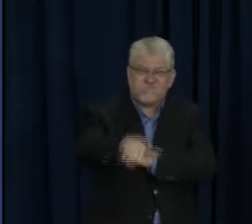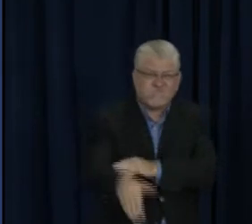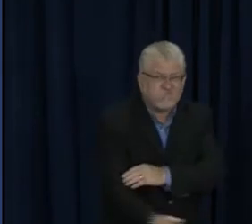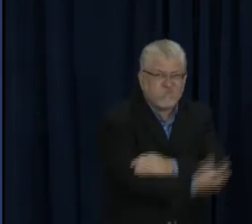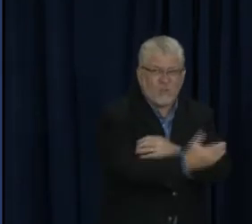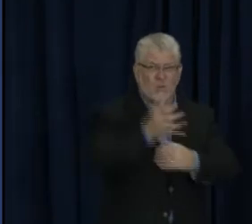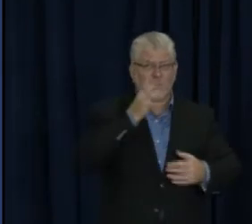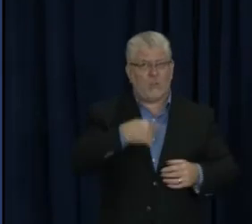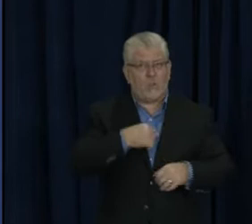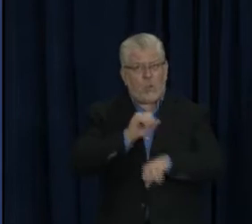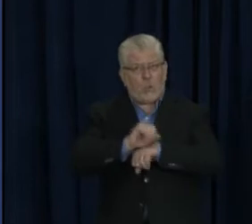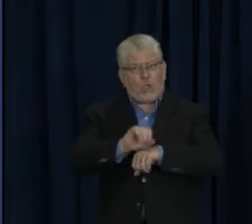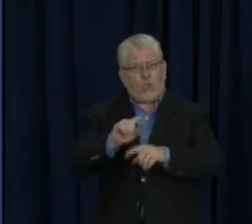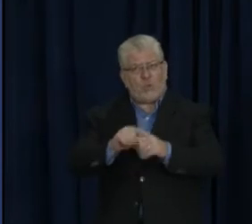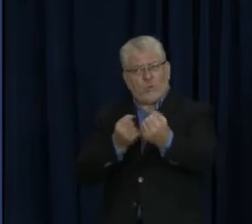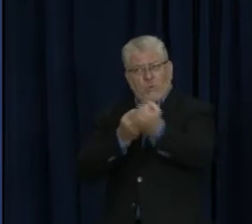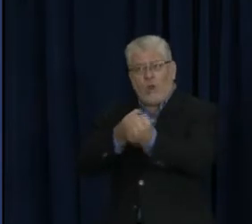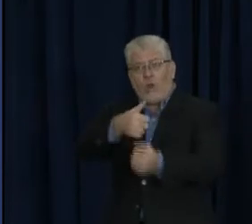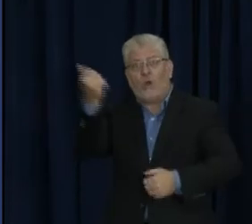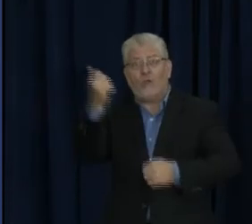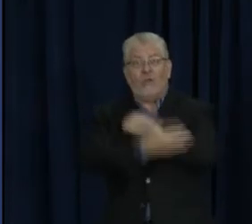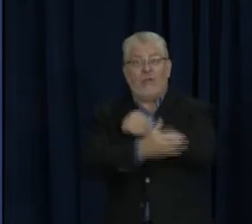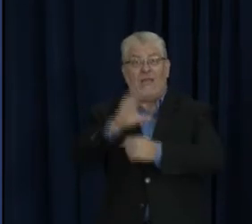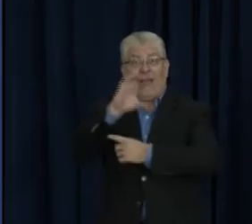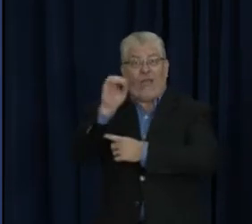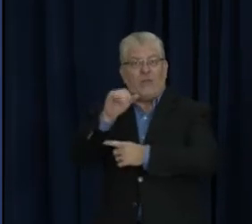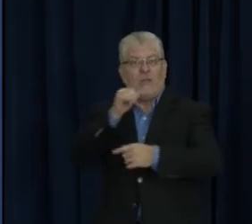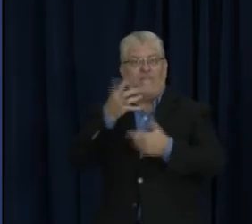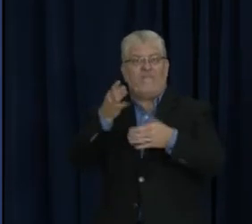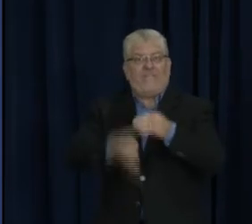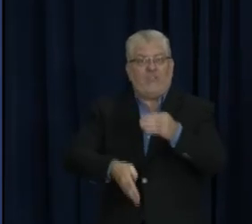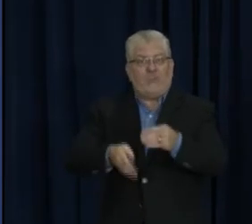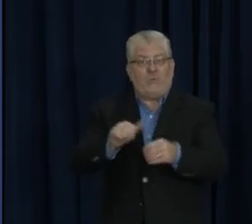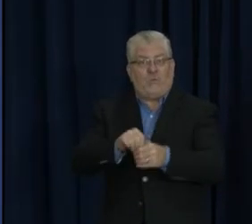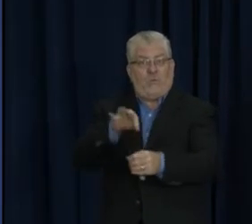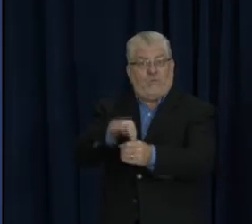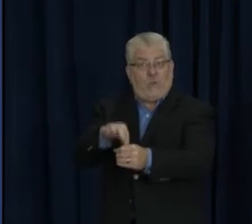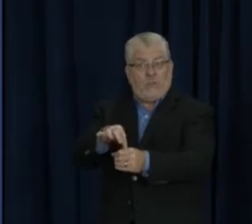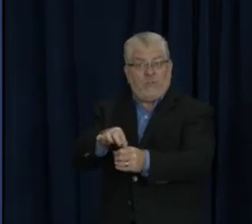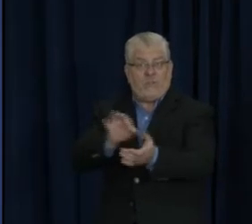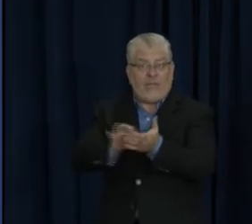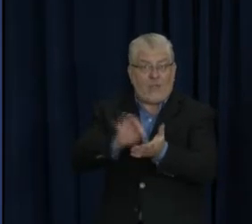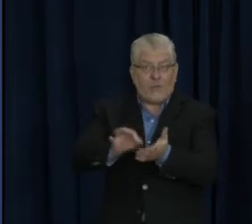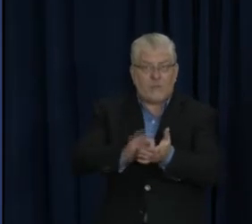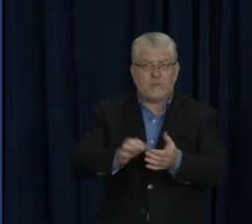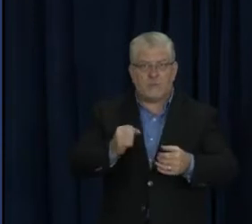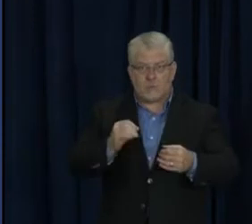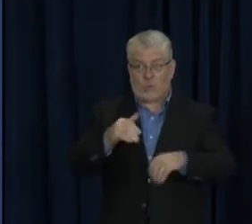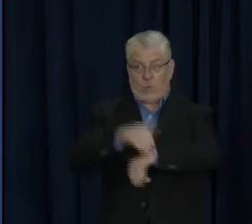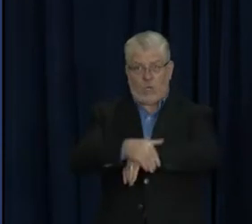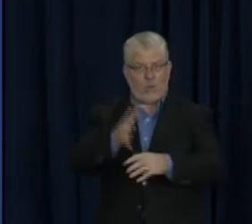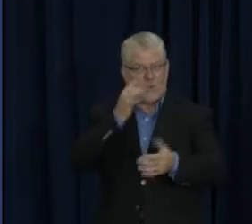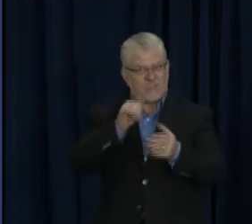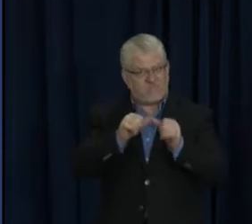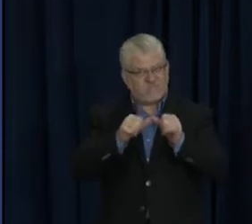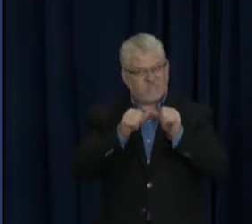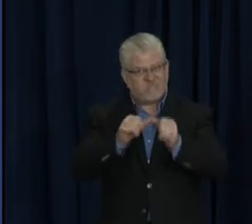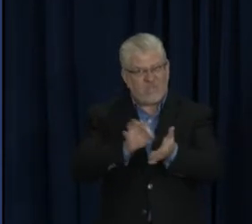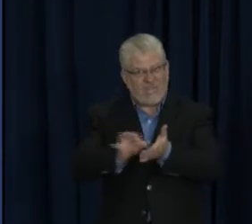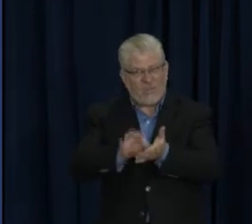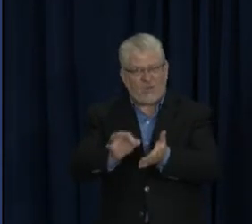بنسلفانيا تعمل إلى الآن، وأنا سأعود بعد هذا الخطاب وسنواصل عملنا حتى